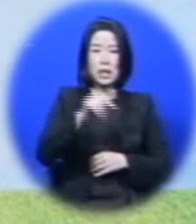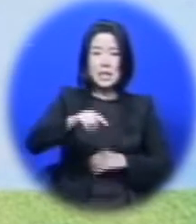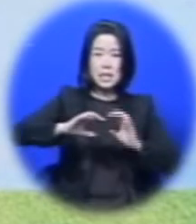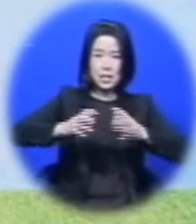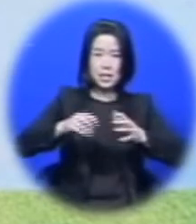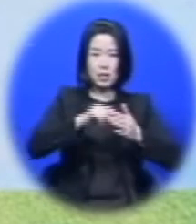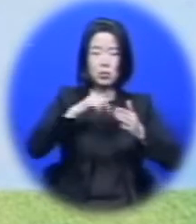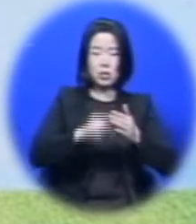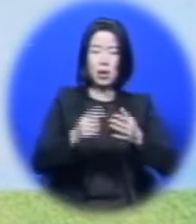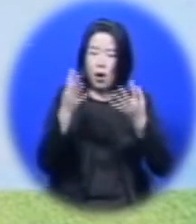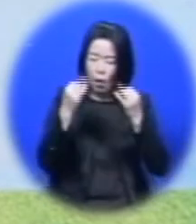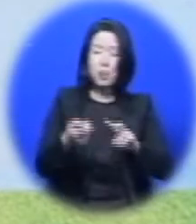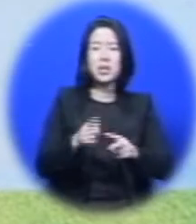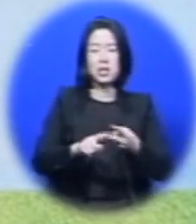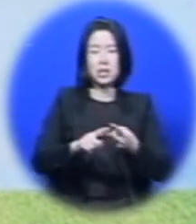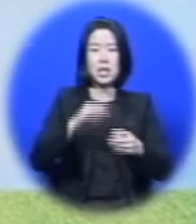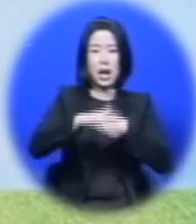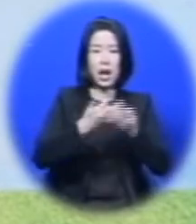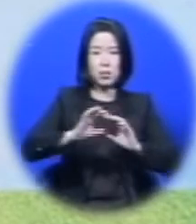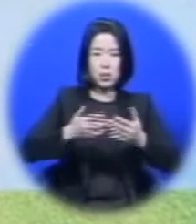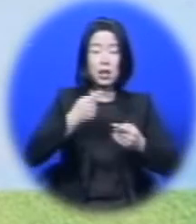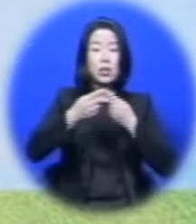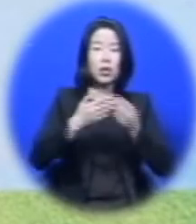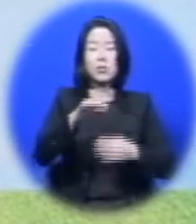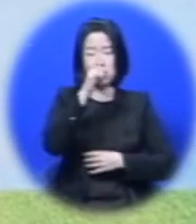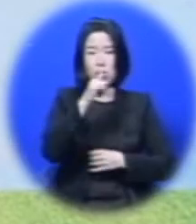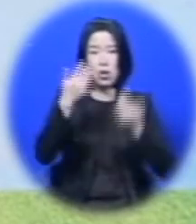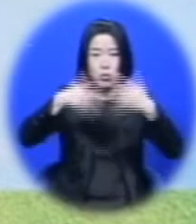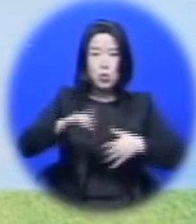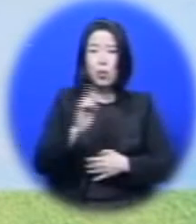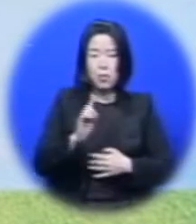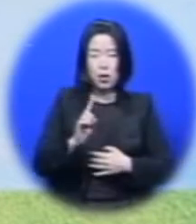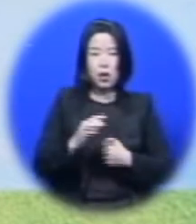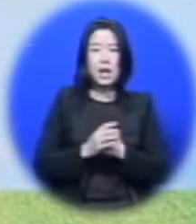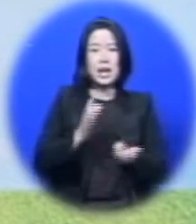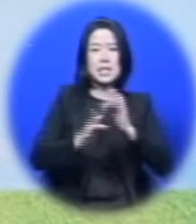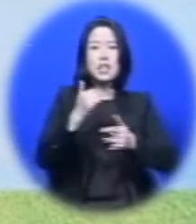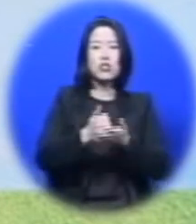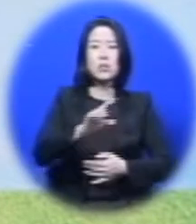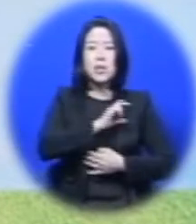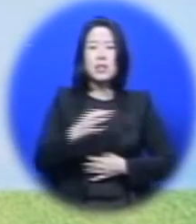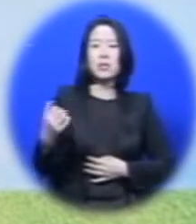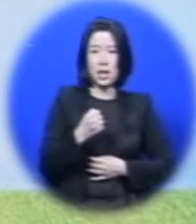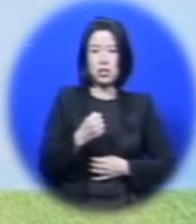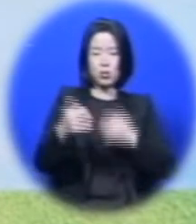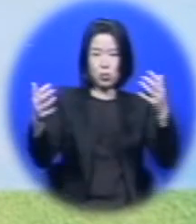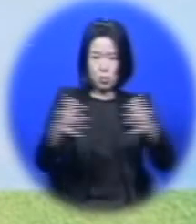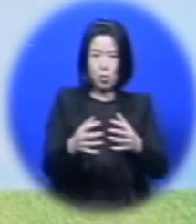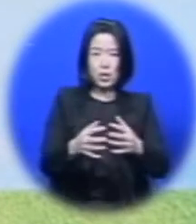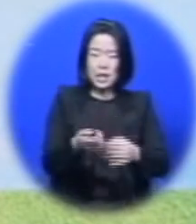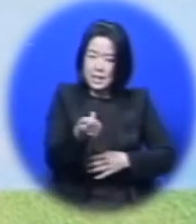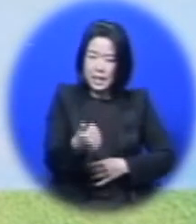세상에서 얼마든지 하나님의 나라를 경험할 수 있습니다. 조건이 있어요. 예수님의 이름으로 모이는 조그만